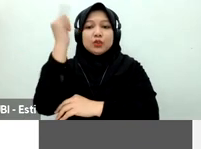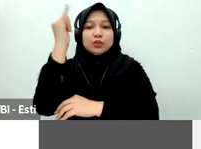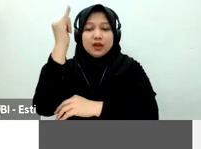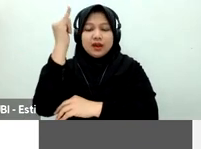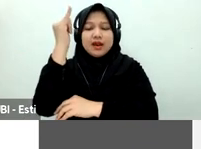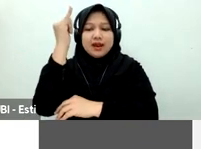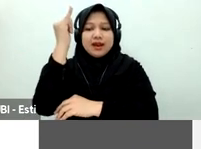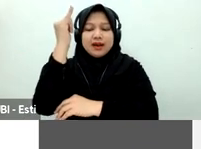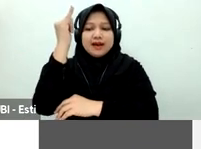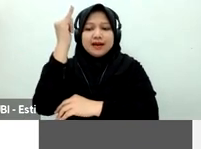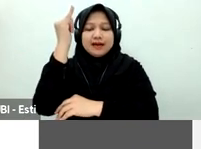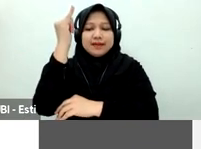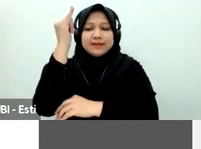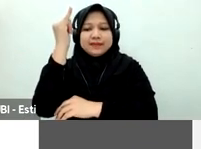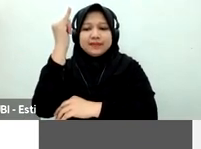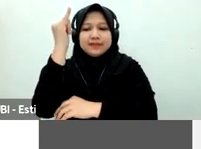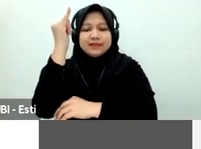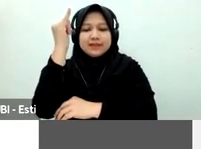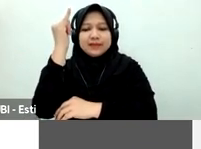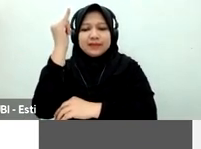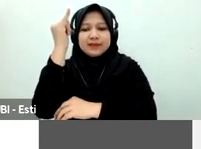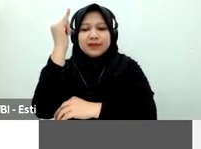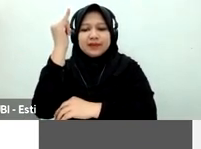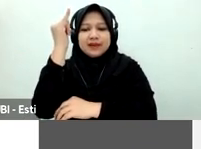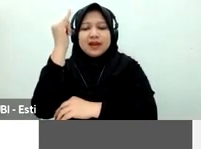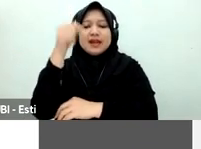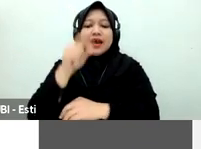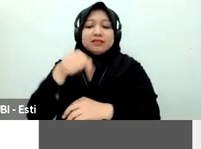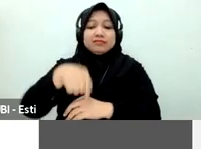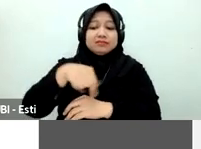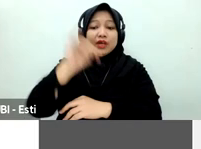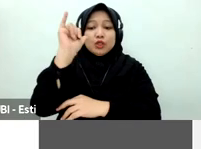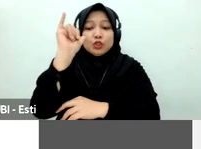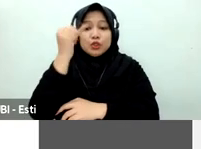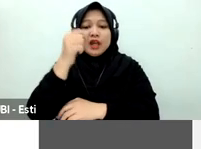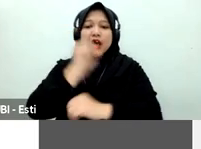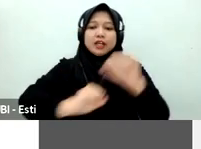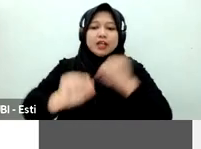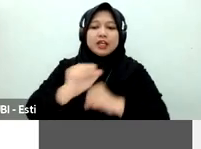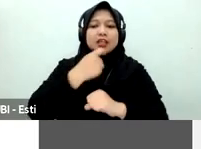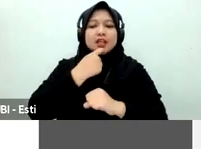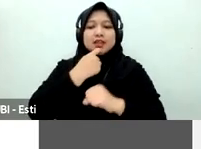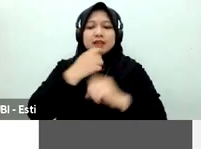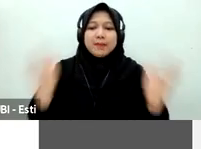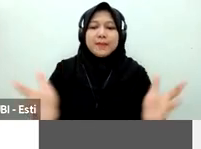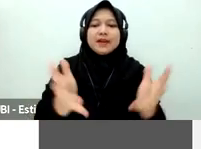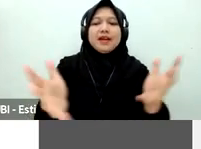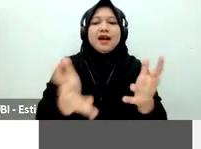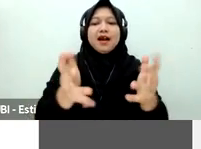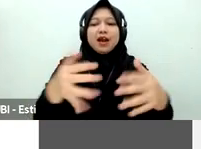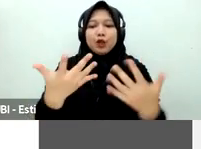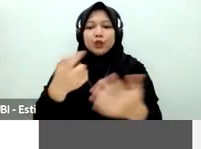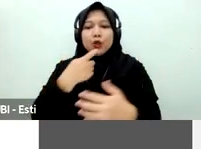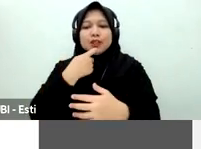Apa namanya kegiatan-kegiatan yang terkait dengan pemberdayaan dengan pemenuhan hak difabel itu